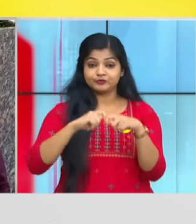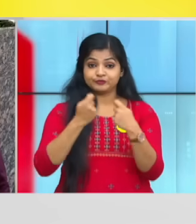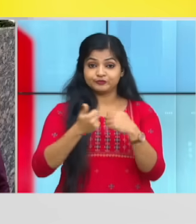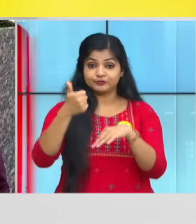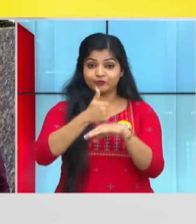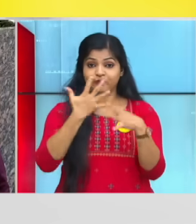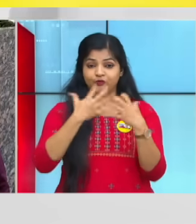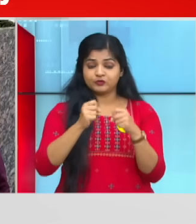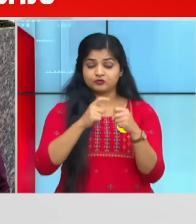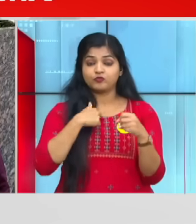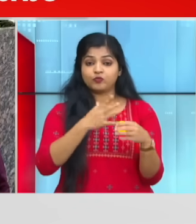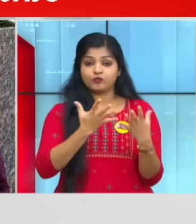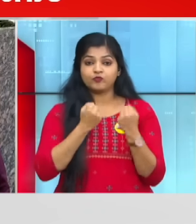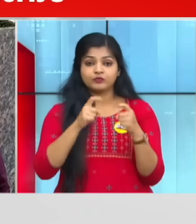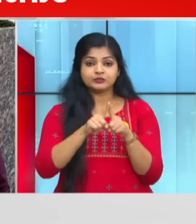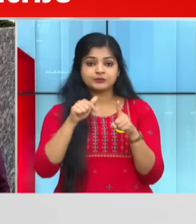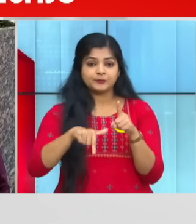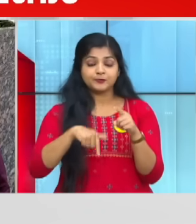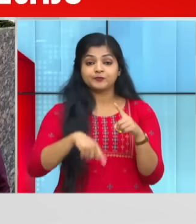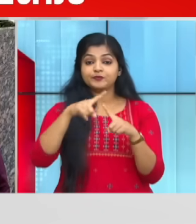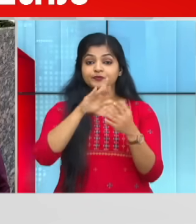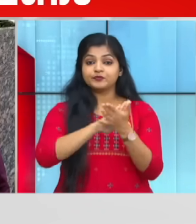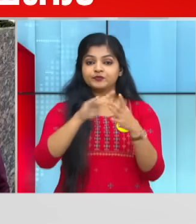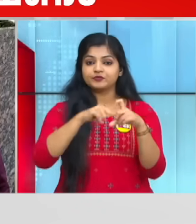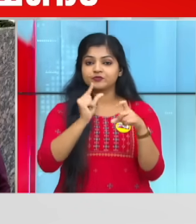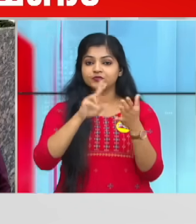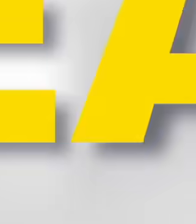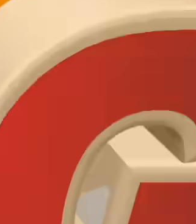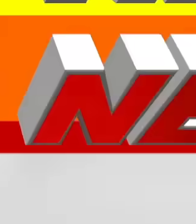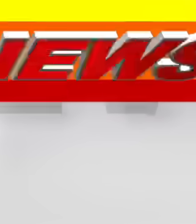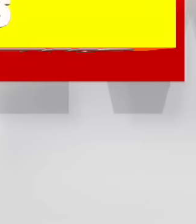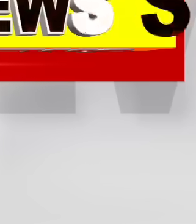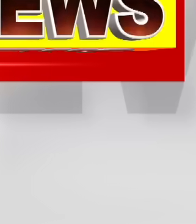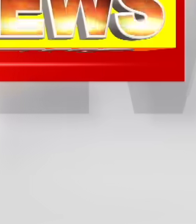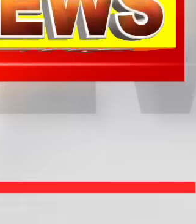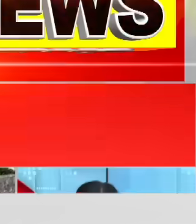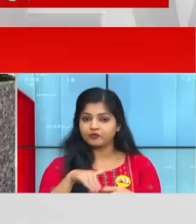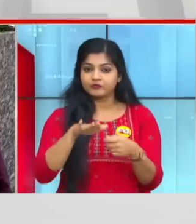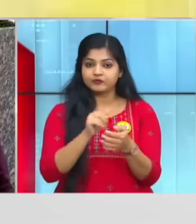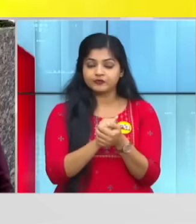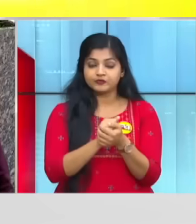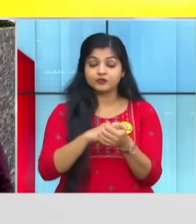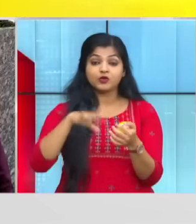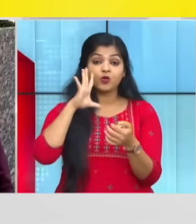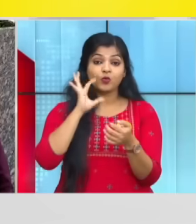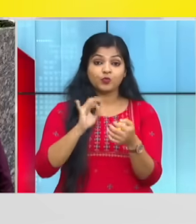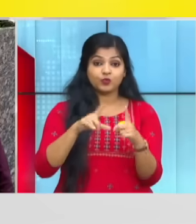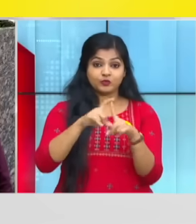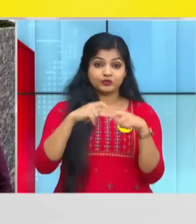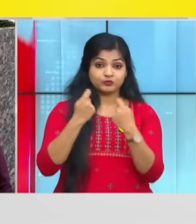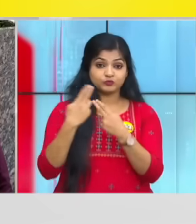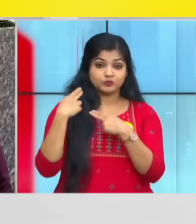ഉചിതമാകും എന്നുള്ള അഭിപ്രായമാണ് ഈ തെലുങ്ക് ദേശത്തിനുള്ളത് ആ ഒരു സാഹചര്യം നിലനിൽക്കുന്നുണ്ട് എന്നാൽ പ്രധാനപ്പെട്ട വകുപ്പുകൾ ഒന്നും